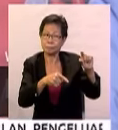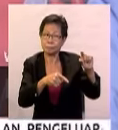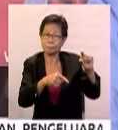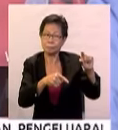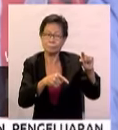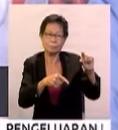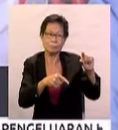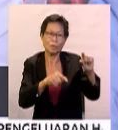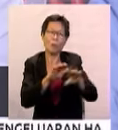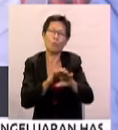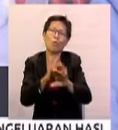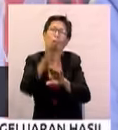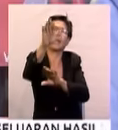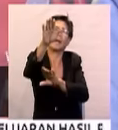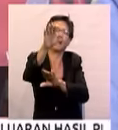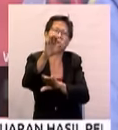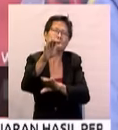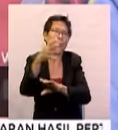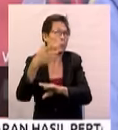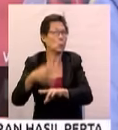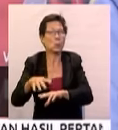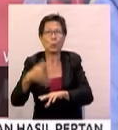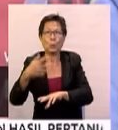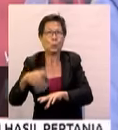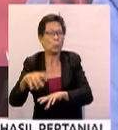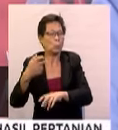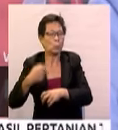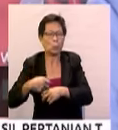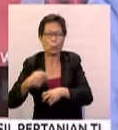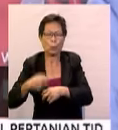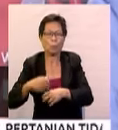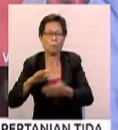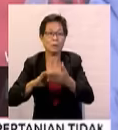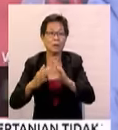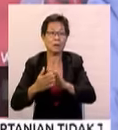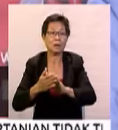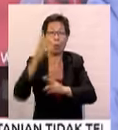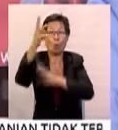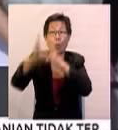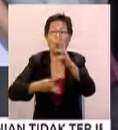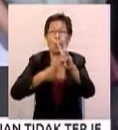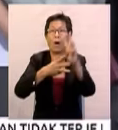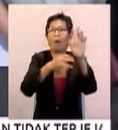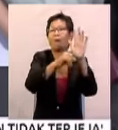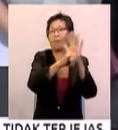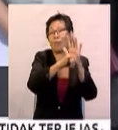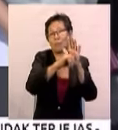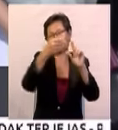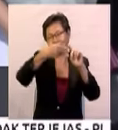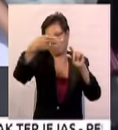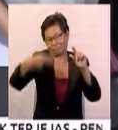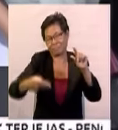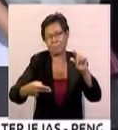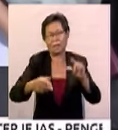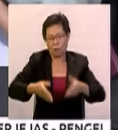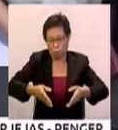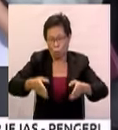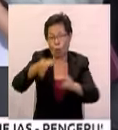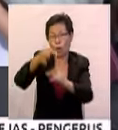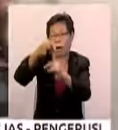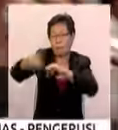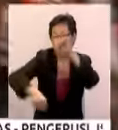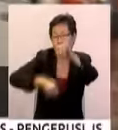bukit kan, yang amat mencabar. Dia telah menjadi satu world icon. Antara laluan utama